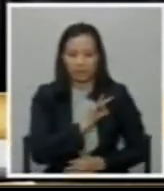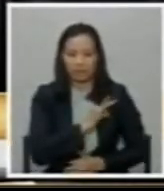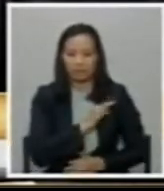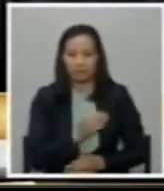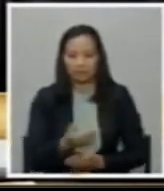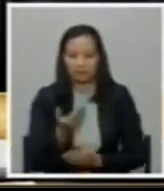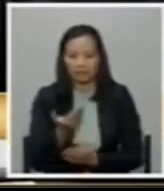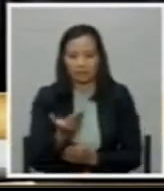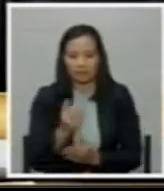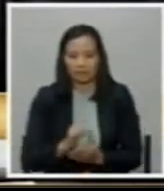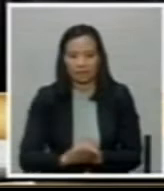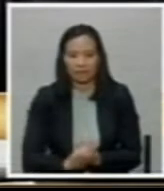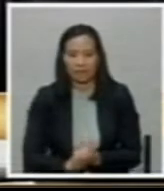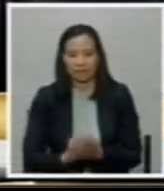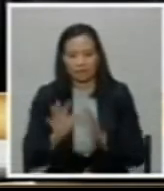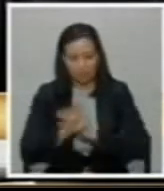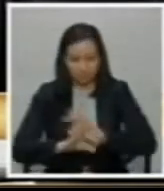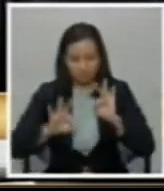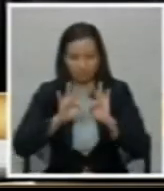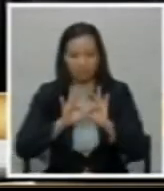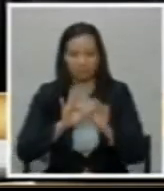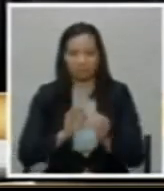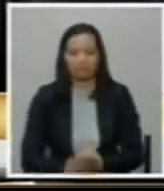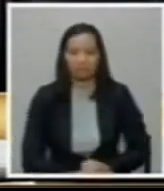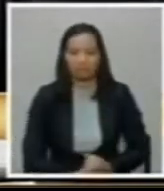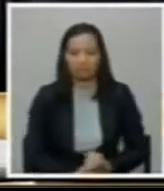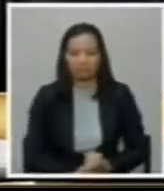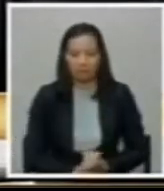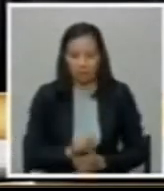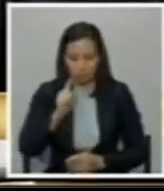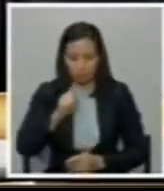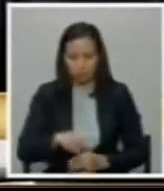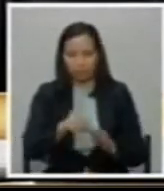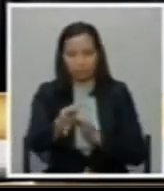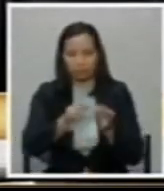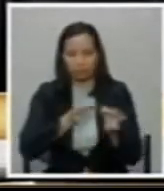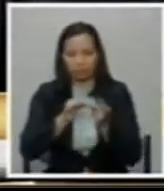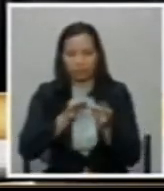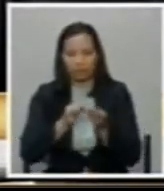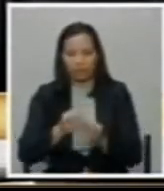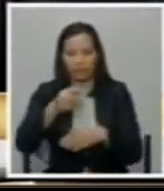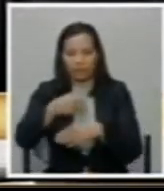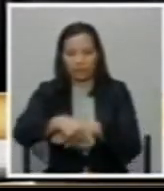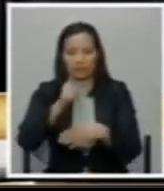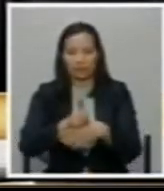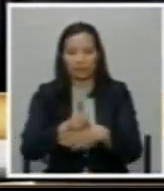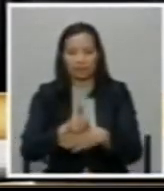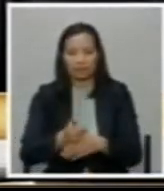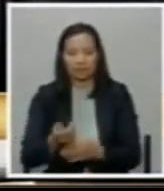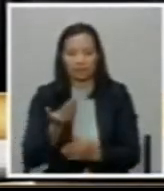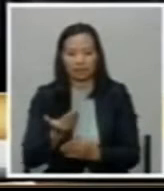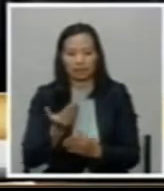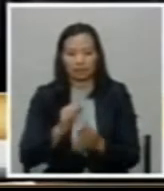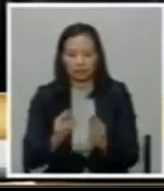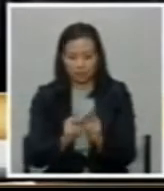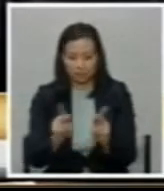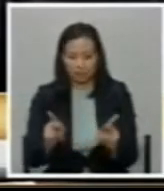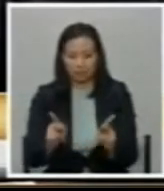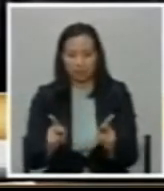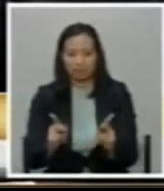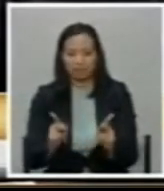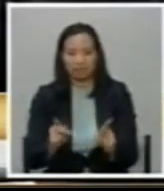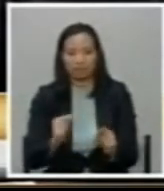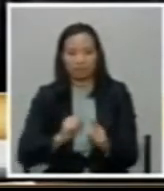นี่ยงานนี้เป็นงานใหญ่นะครับเป็นงานที่ประธานบอร์ดเองหรือกรรมการบอร์ดก็ต